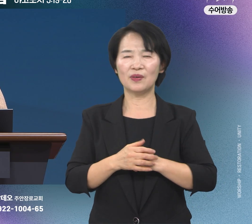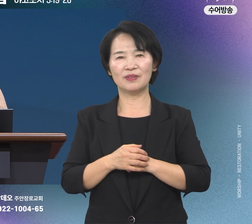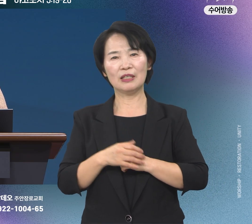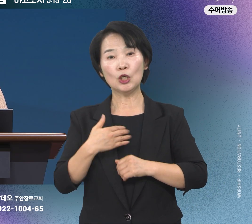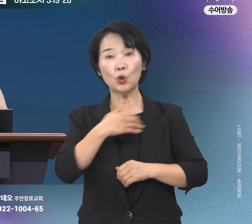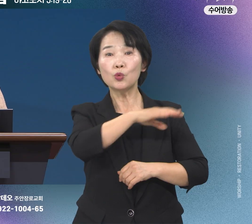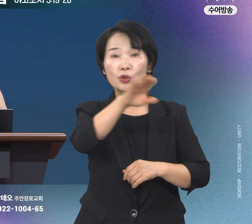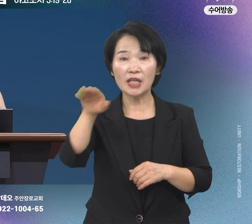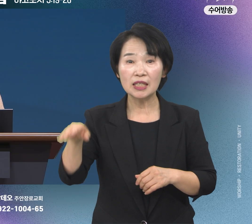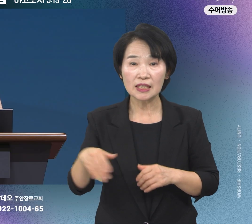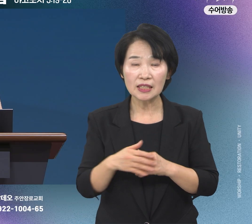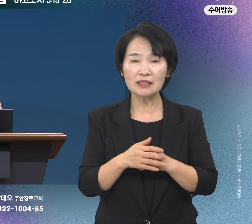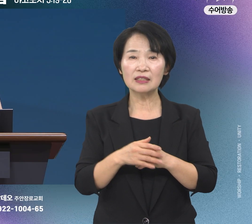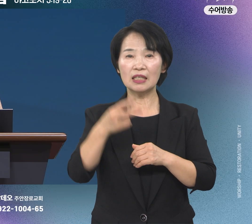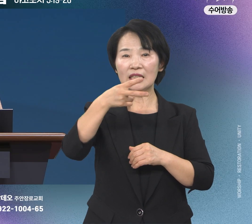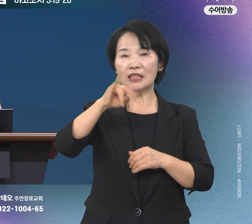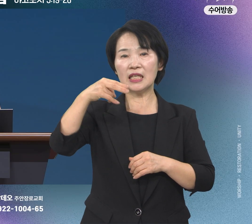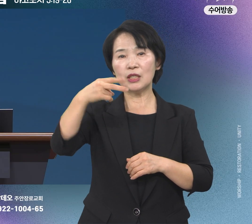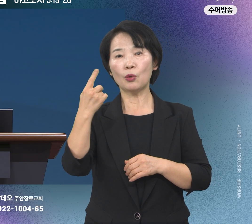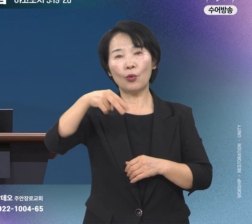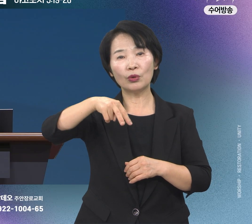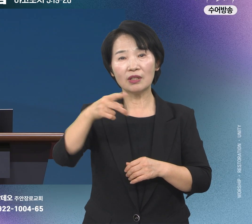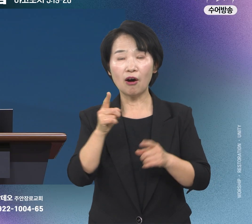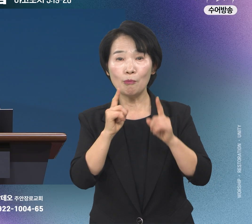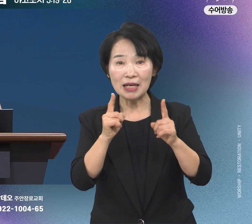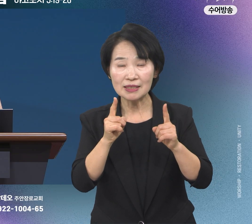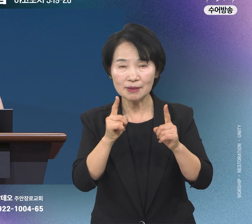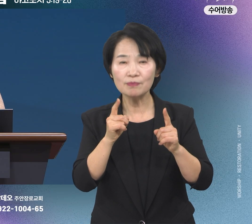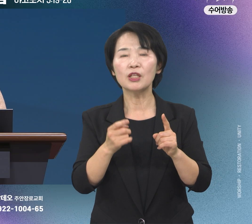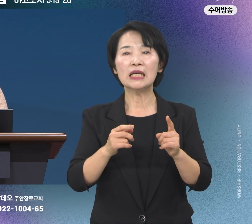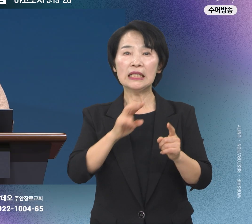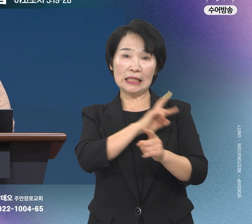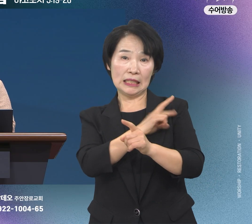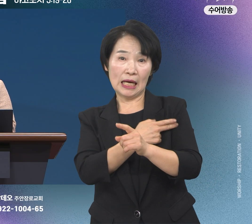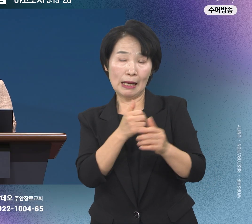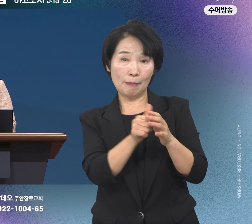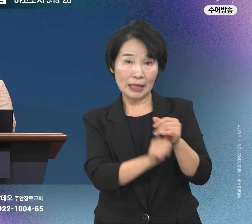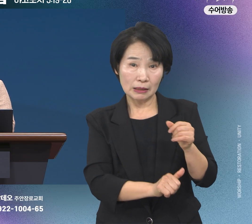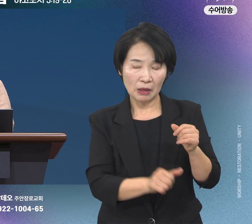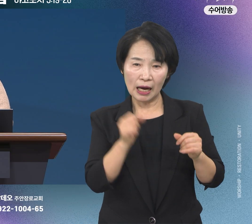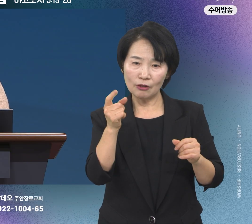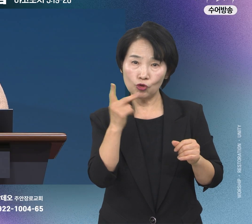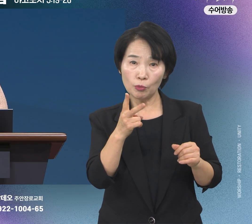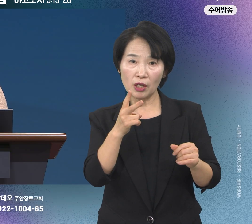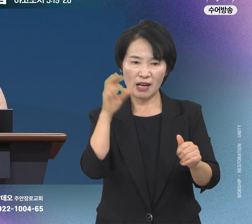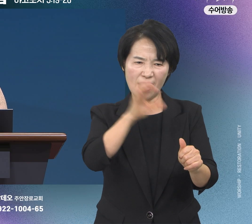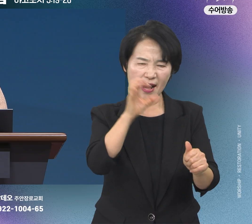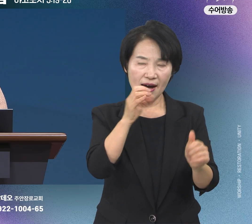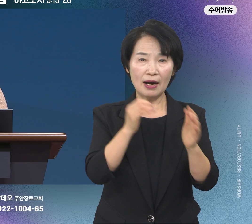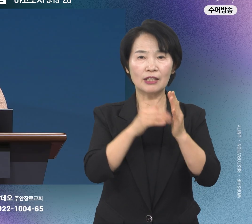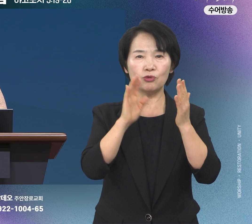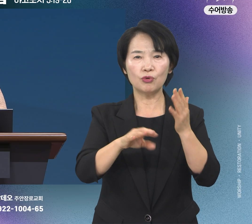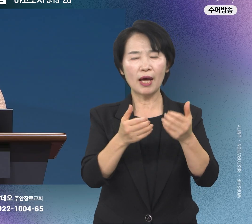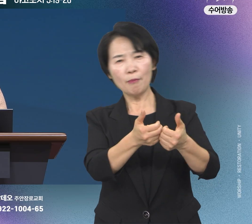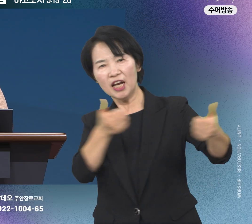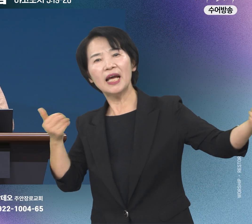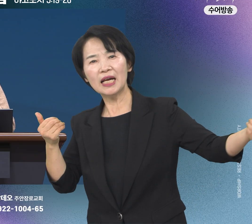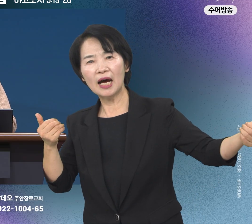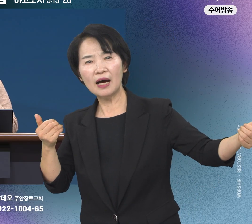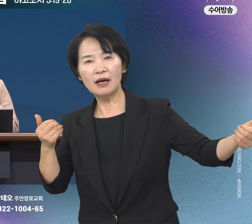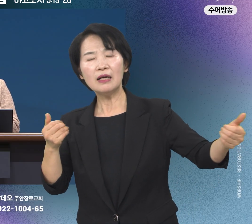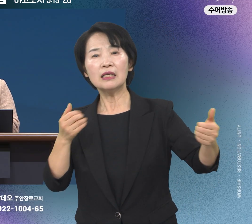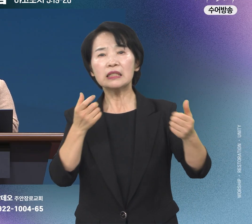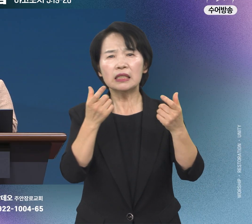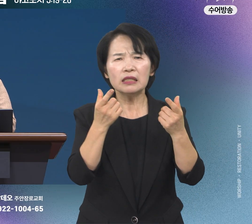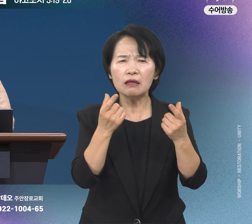우리는 그동안 디도서 말씀에 근거해서 이단에 빠진 사람 한두 번 훈계한 후에 멀리하라 라는 그런 정통적인 이단 예방에